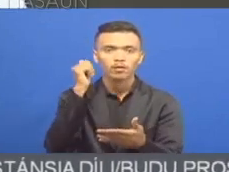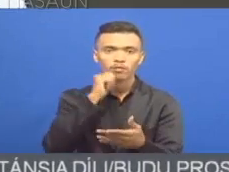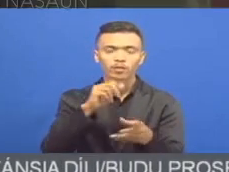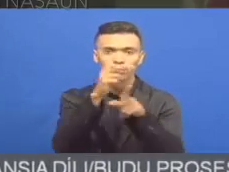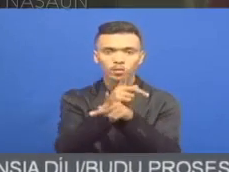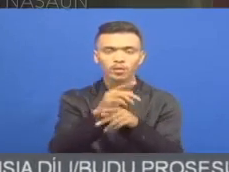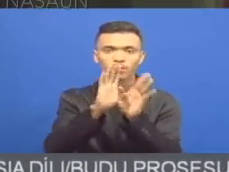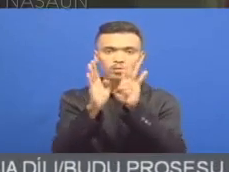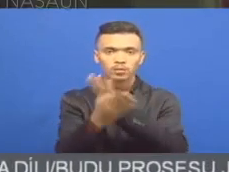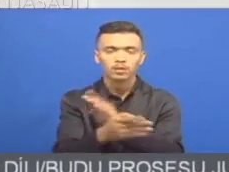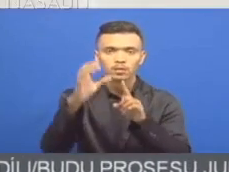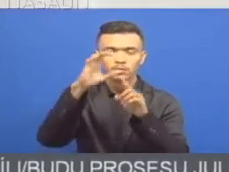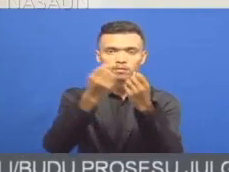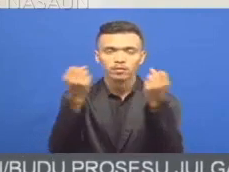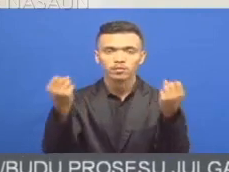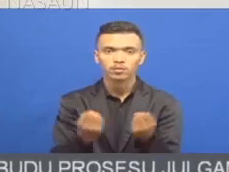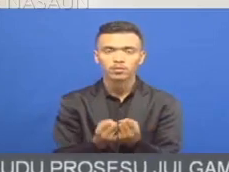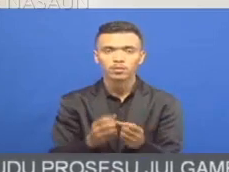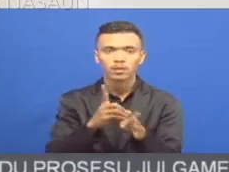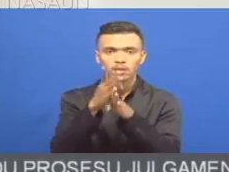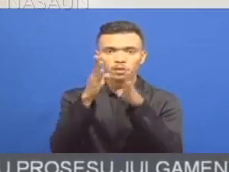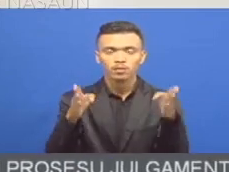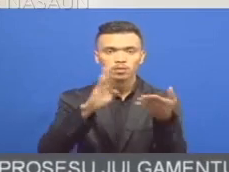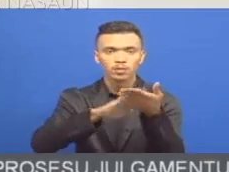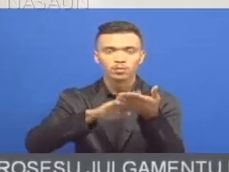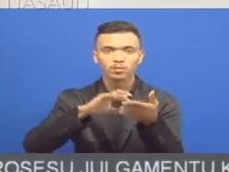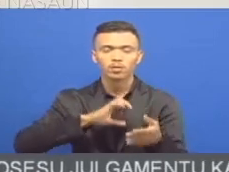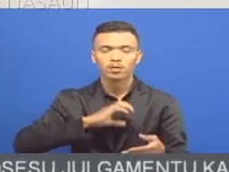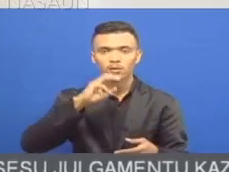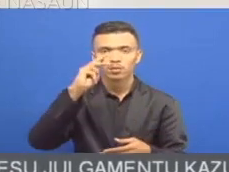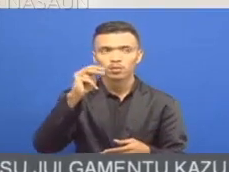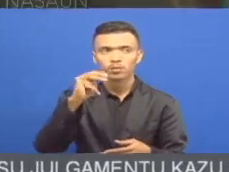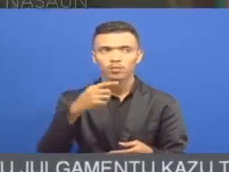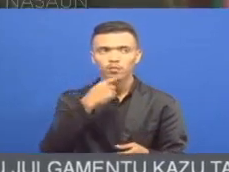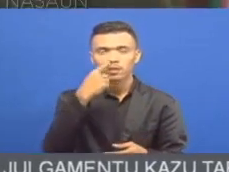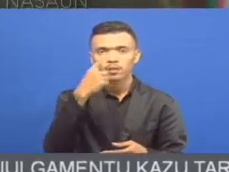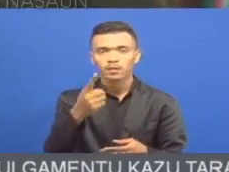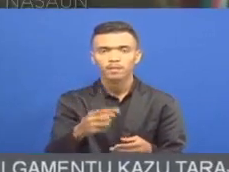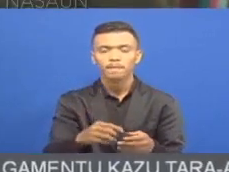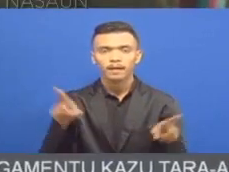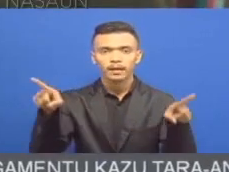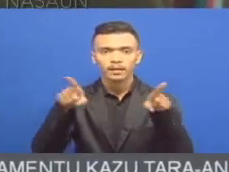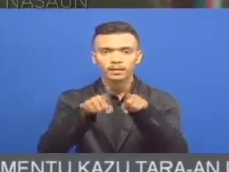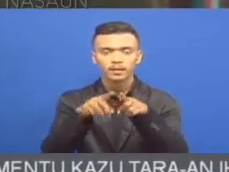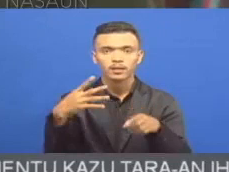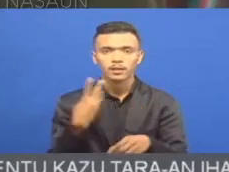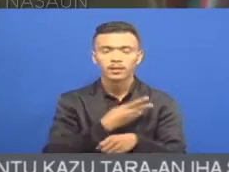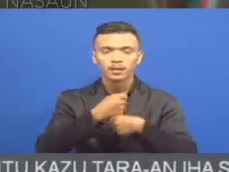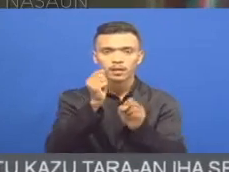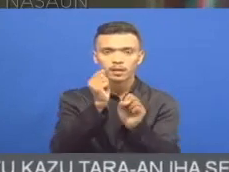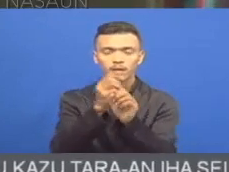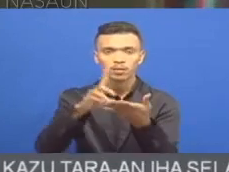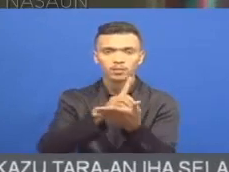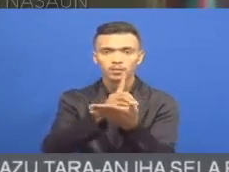sif suku. Adjunto diretor ensino básico central com Marito Bernardino Vilela Hateten, se hanesane ita halo